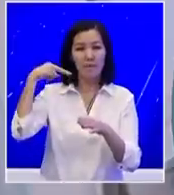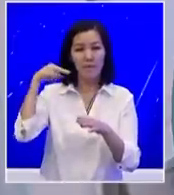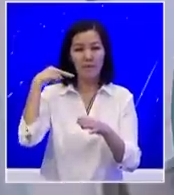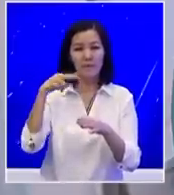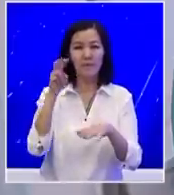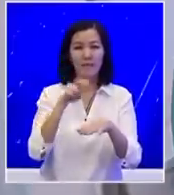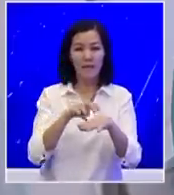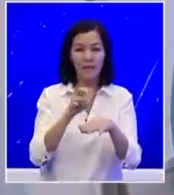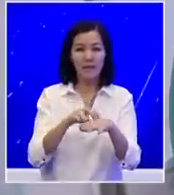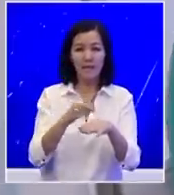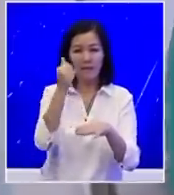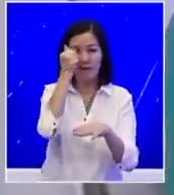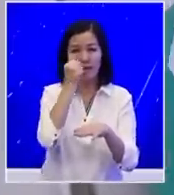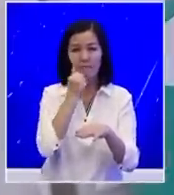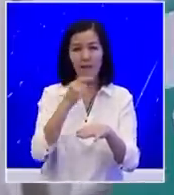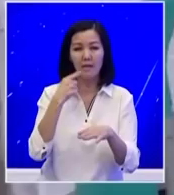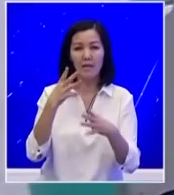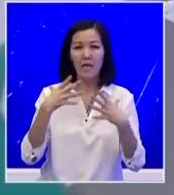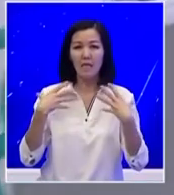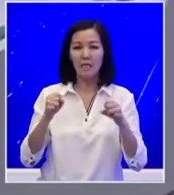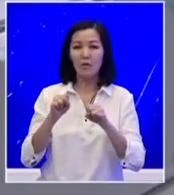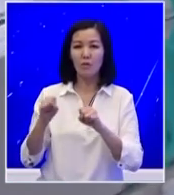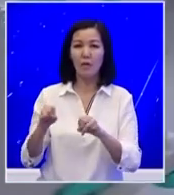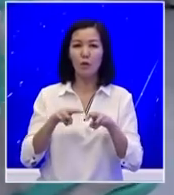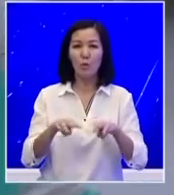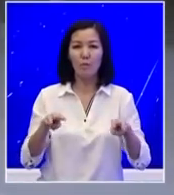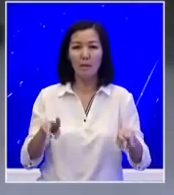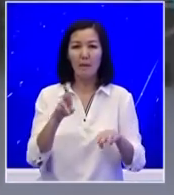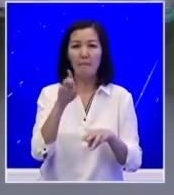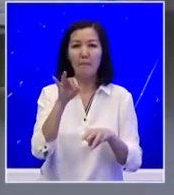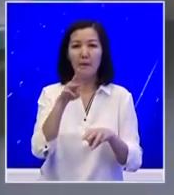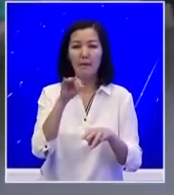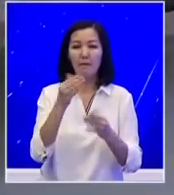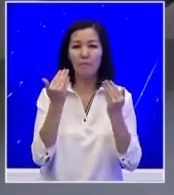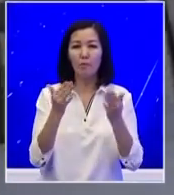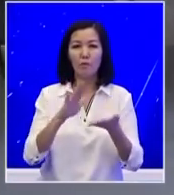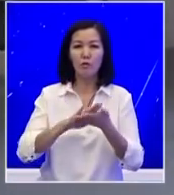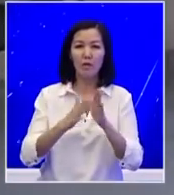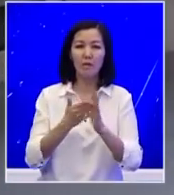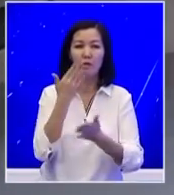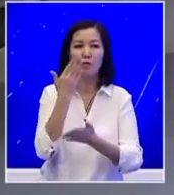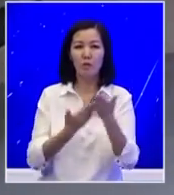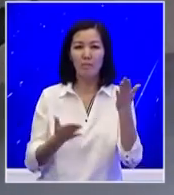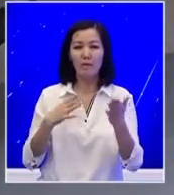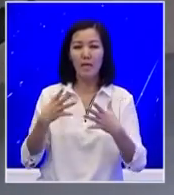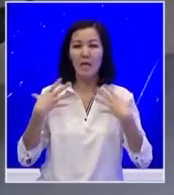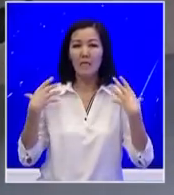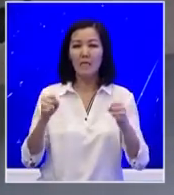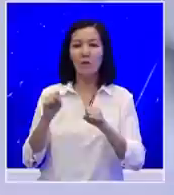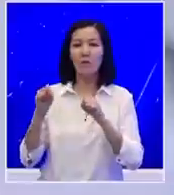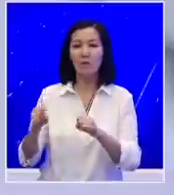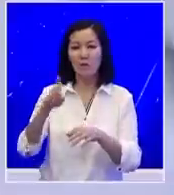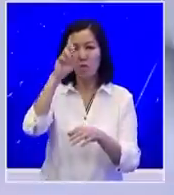ақ халаттыларға алғыс айтты. Денсаулық сақтау министрі Елжан Біртановтан бүгінгі ахуалды сұрап білді. Денсаулық сақтау